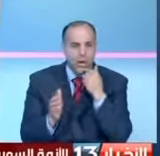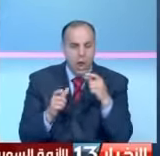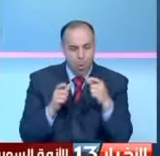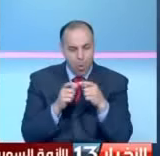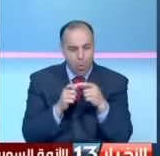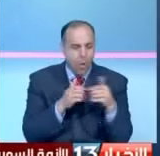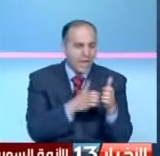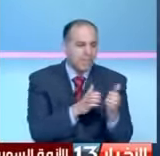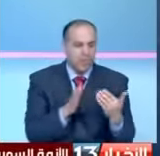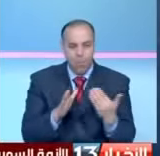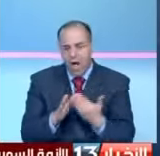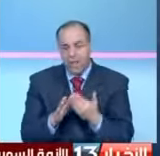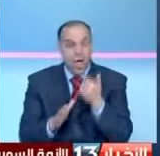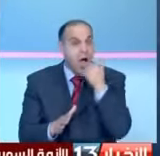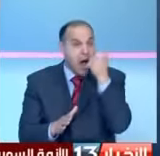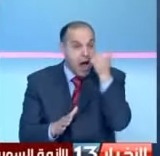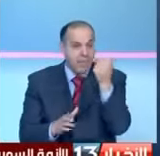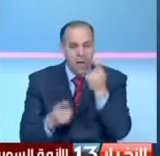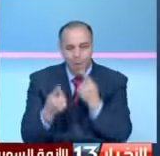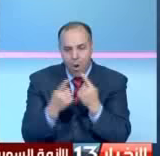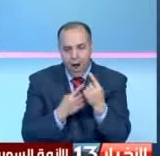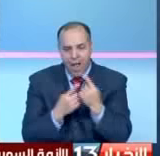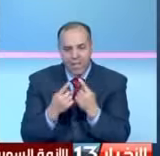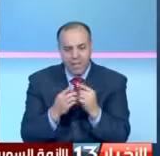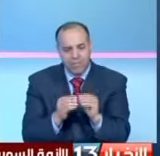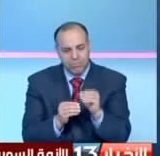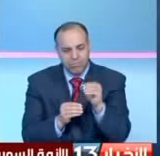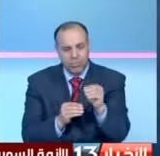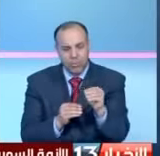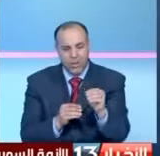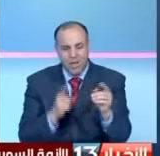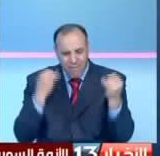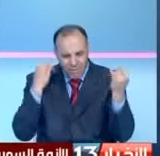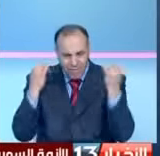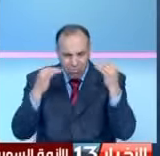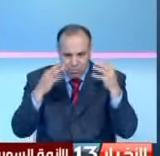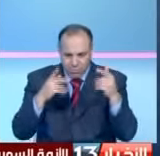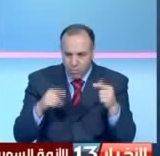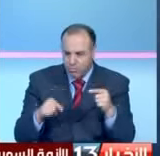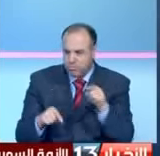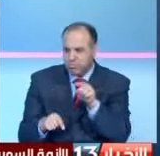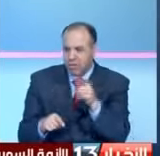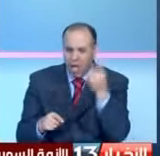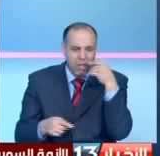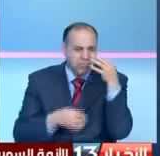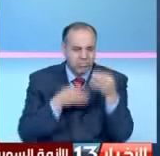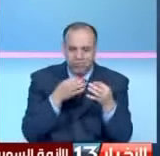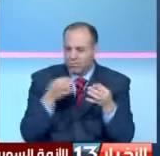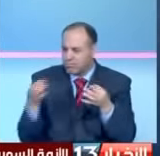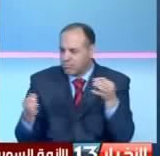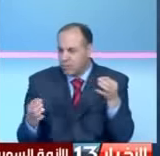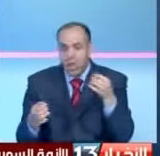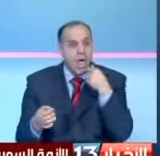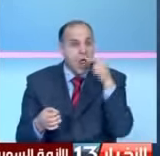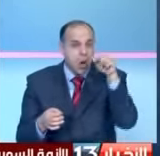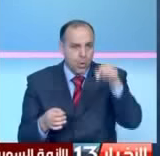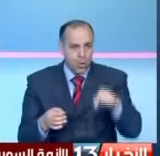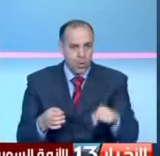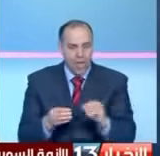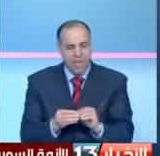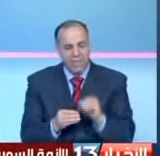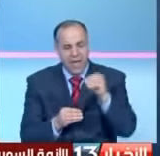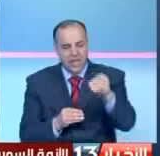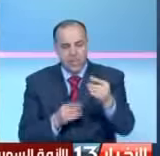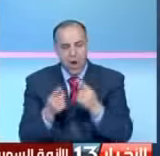الحكومة والمعارضة، فبعد محادثات أستانا التي اختلفت حول نتائجها المواقف والتصريحات، يعلن اليوم عن